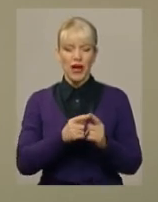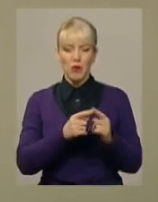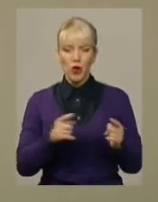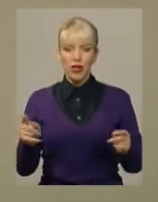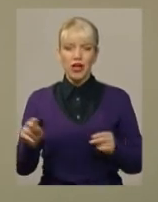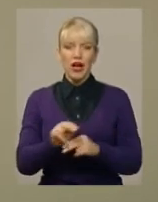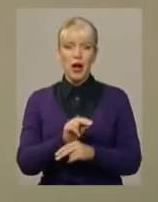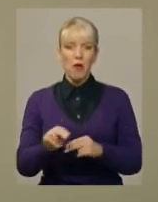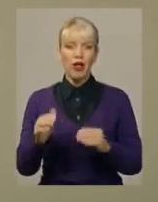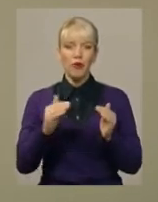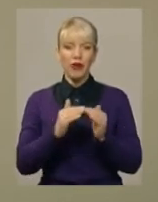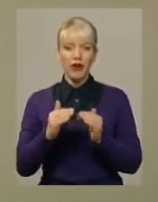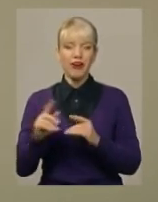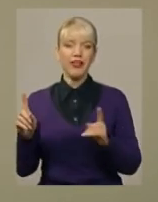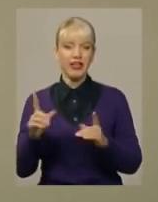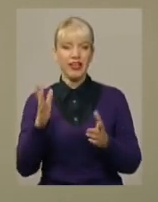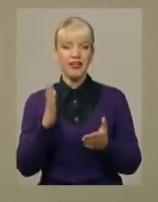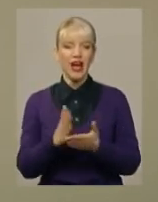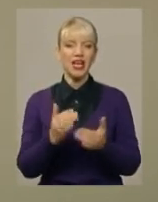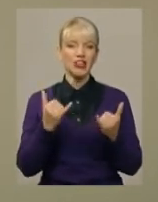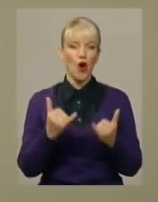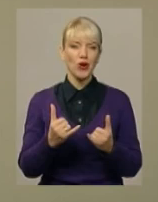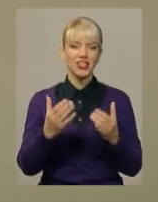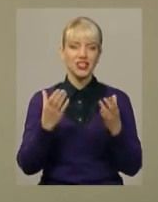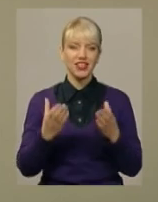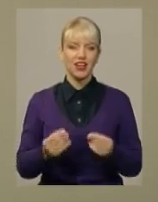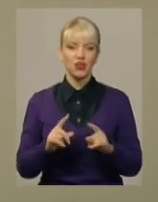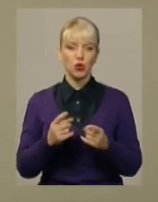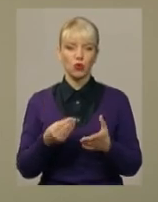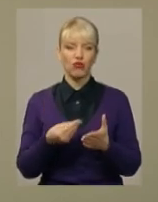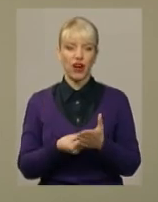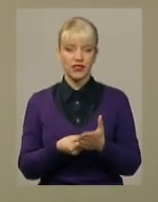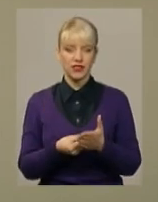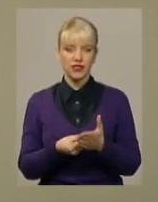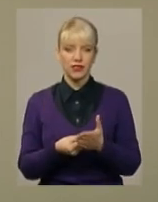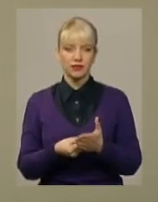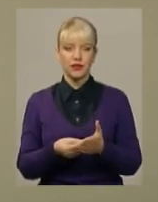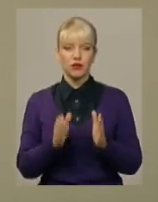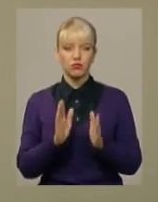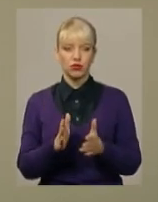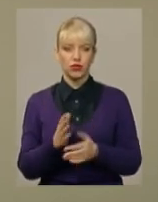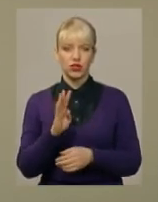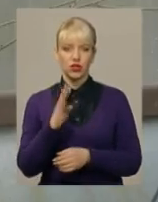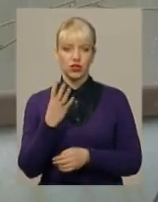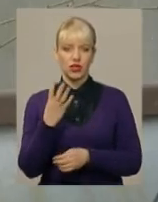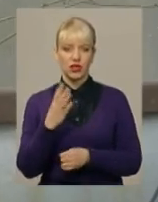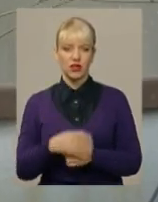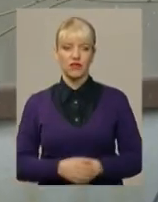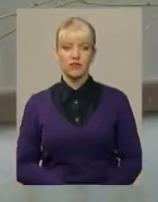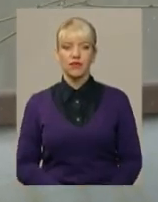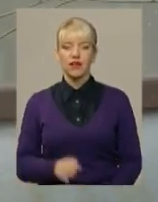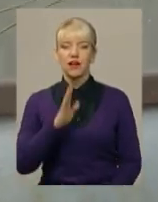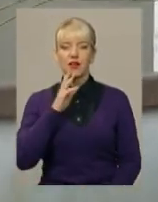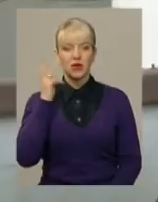ремонт будинків, які існують на сьогоднішній день. І тому вартість, ну, буде порядка 4 гривень. Хмельничанка